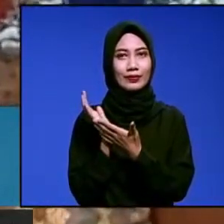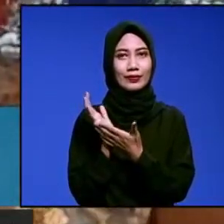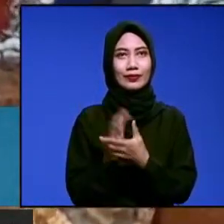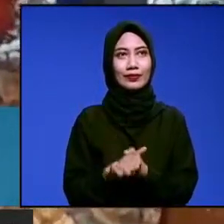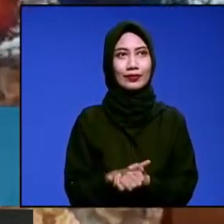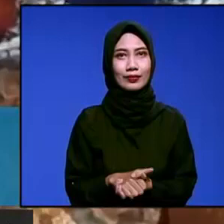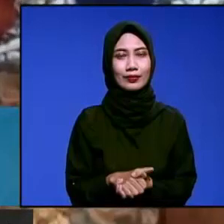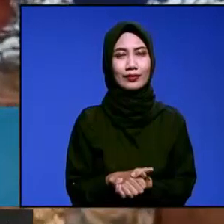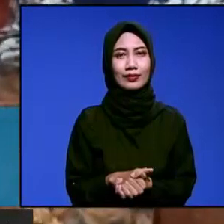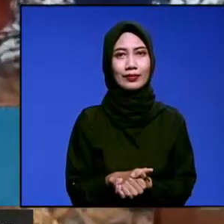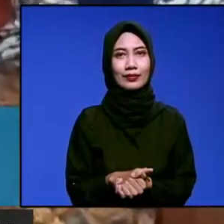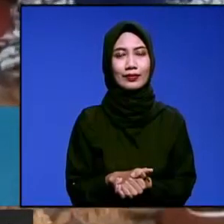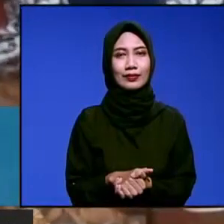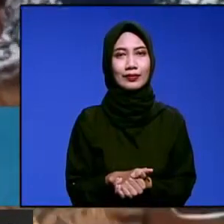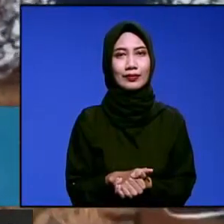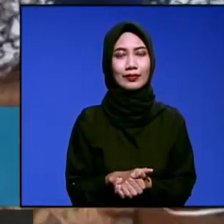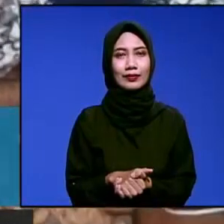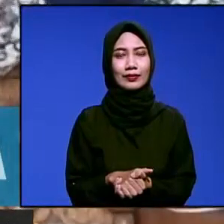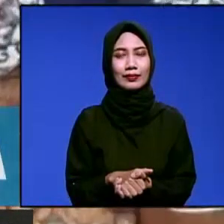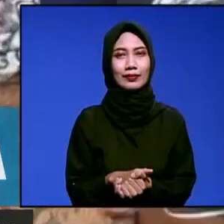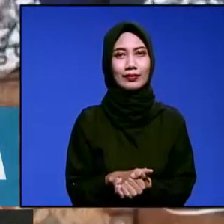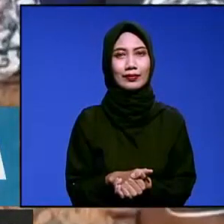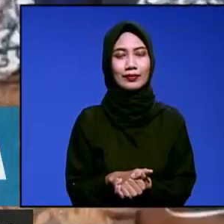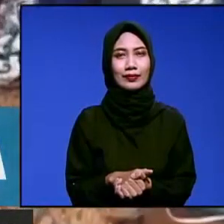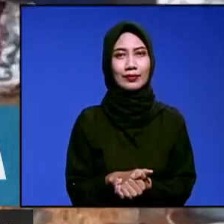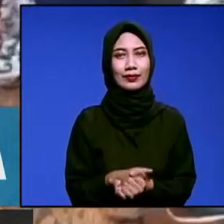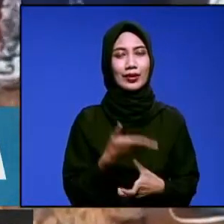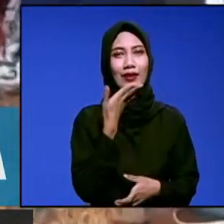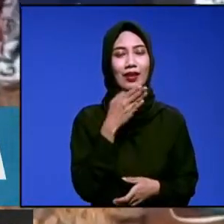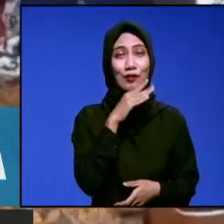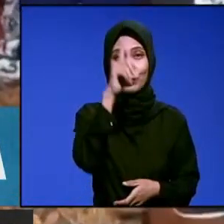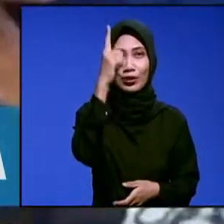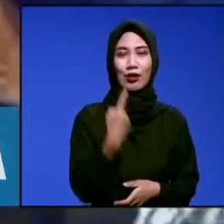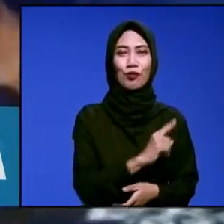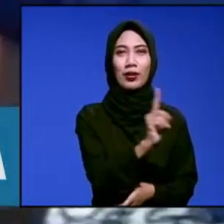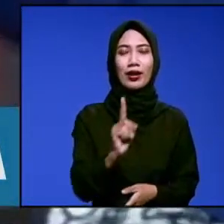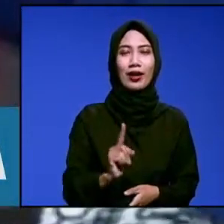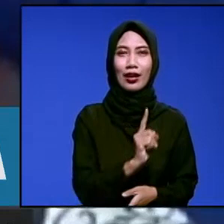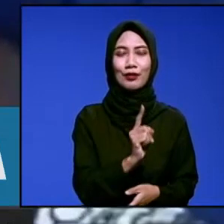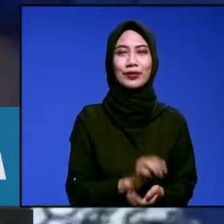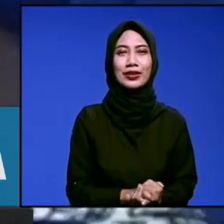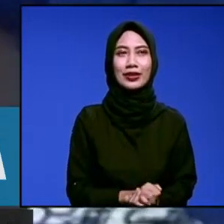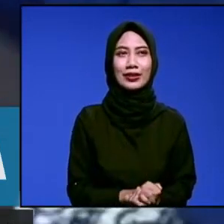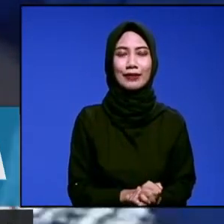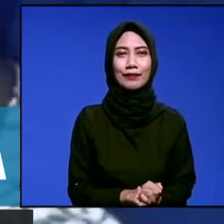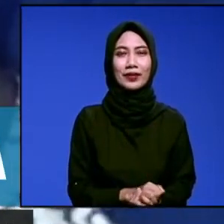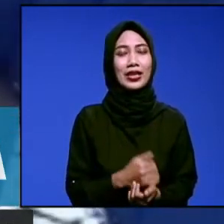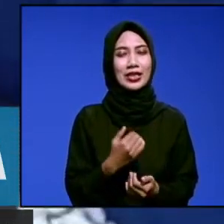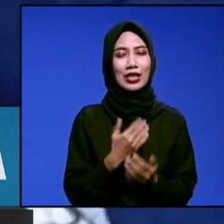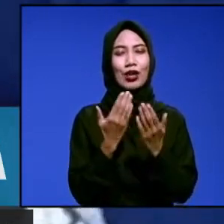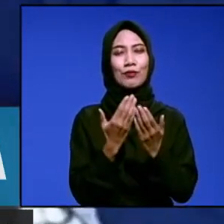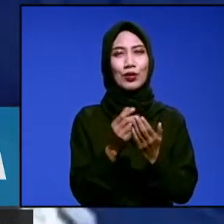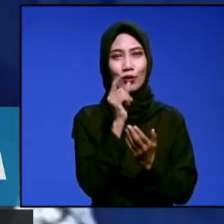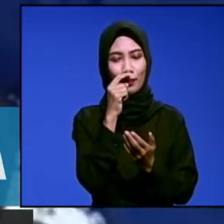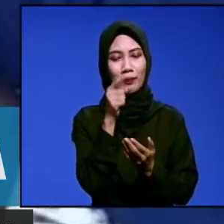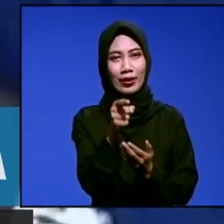kuning diputus atau modern Alhamdulillahirabbil'alamin doa potong kau lah moga-moga doa Ki Pak Yoyok